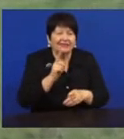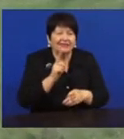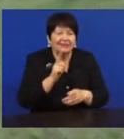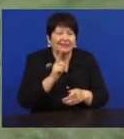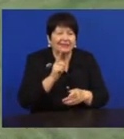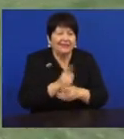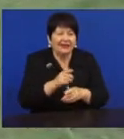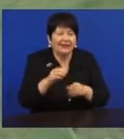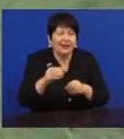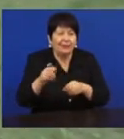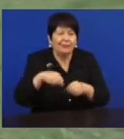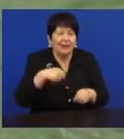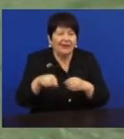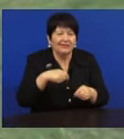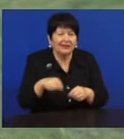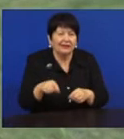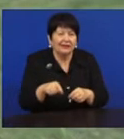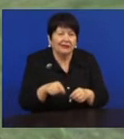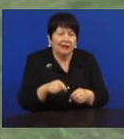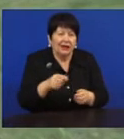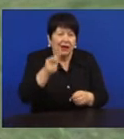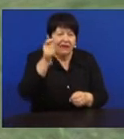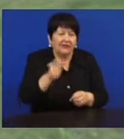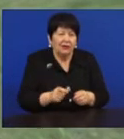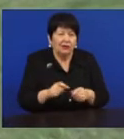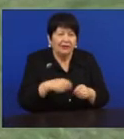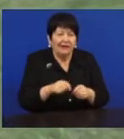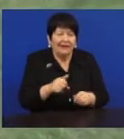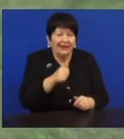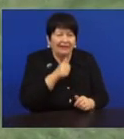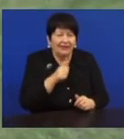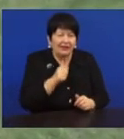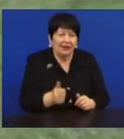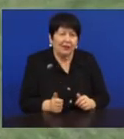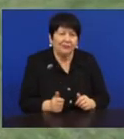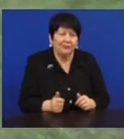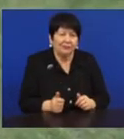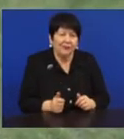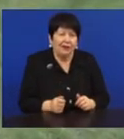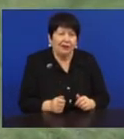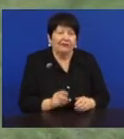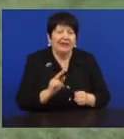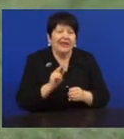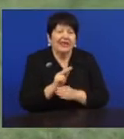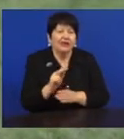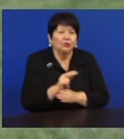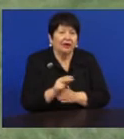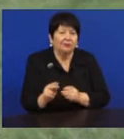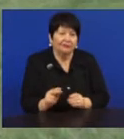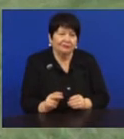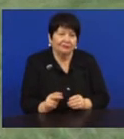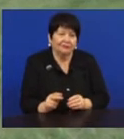a plasticului, deșeurilor din plastic, ca să încercăm să educăm, să